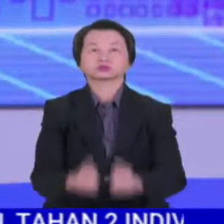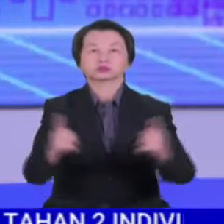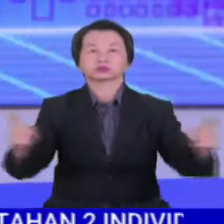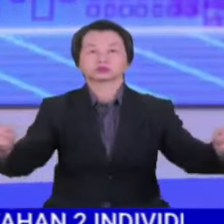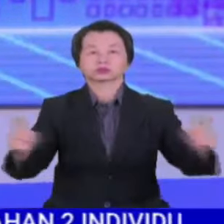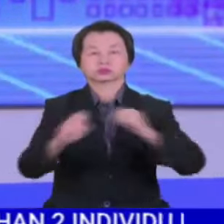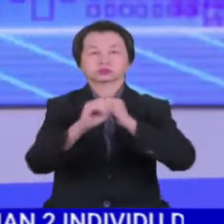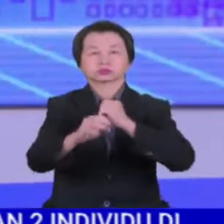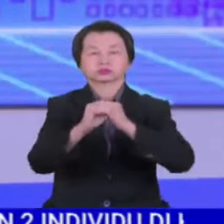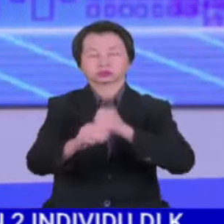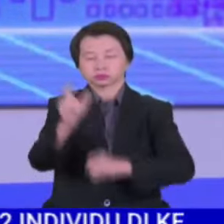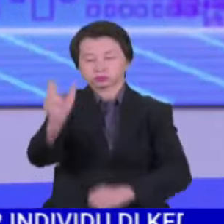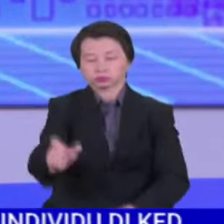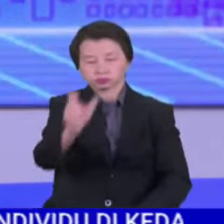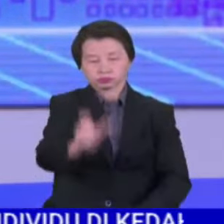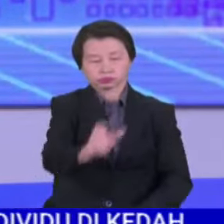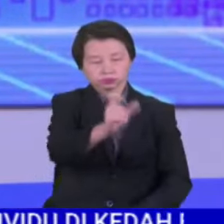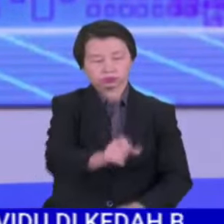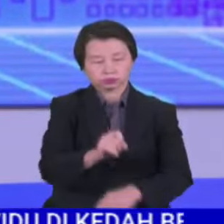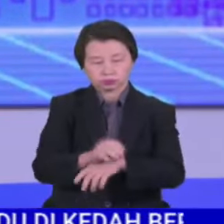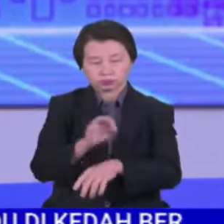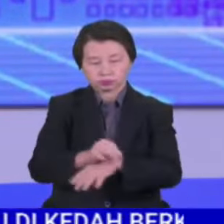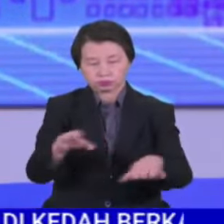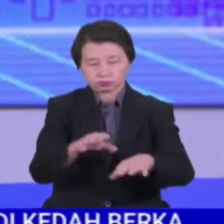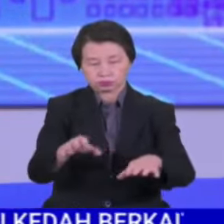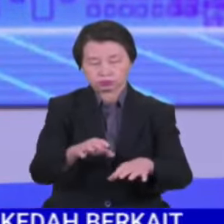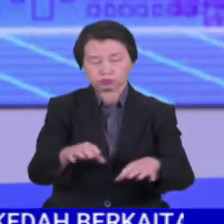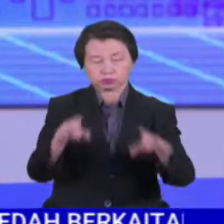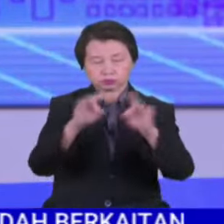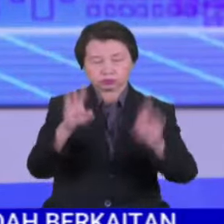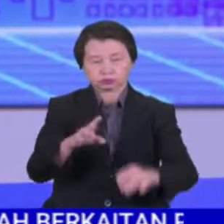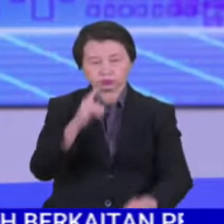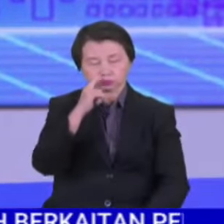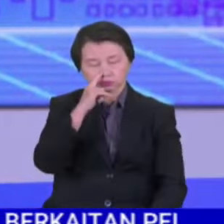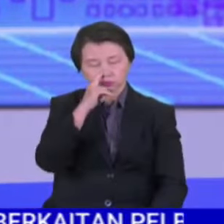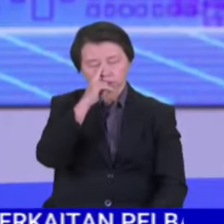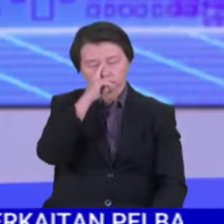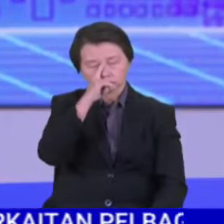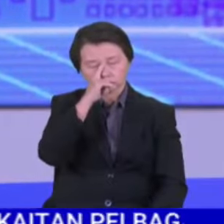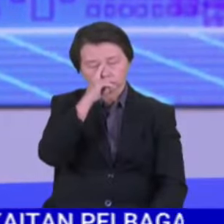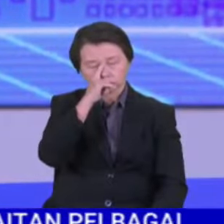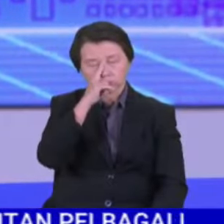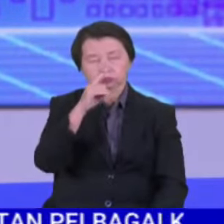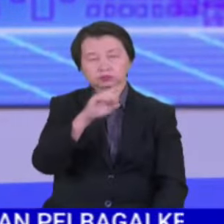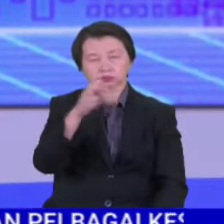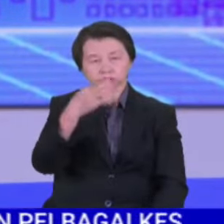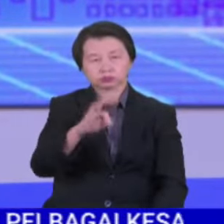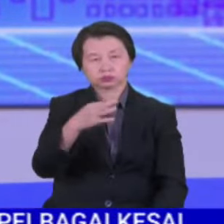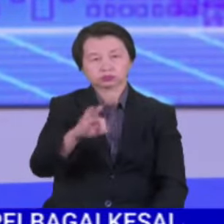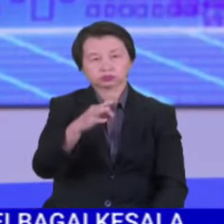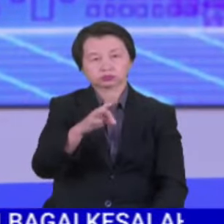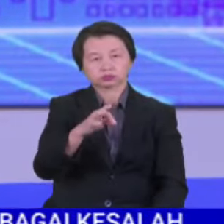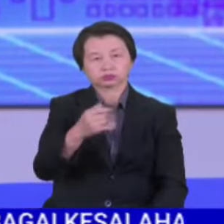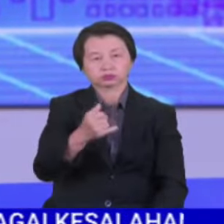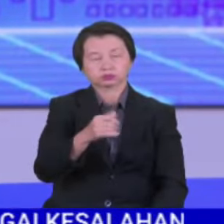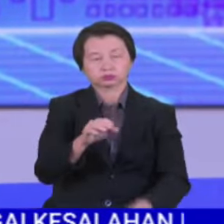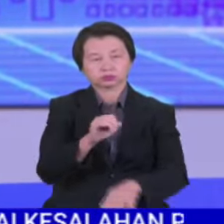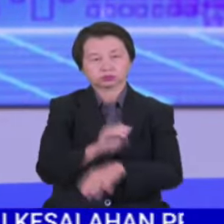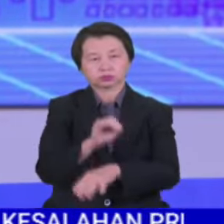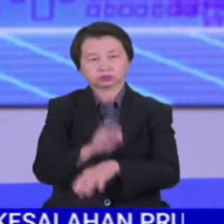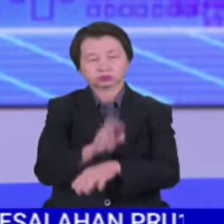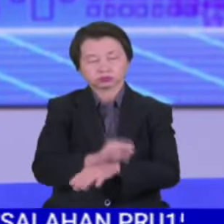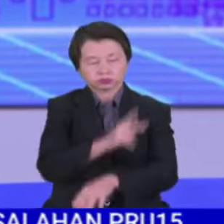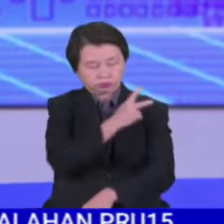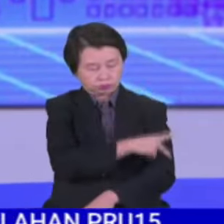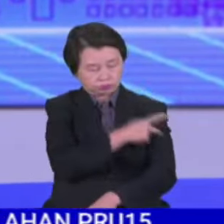Sepanjang tempoh kempen, calon-calon dinasihat untuk menjalani ujian kendiri COVID-19. Saranan pengerusi panel penasihat